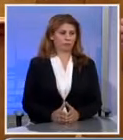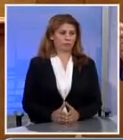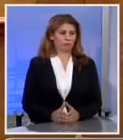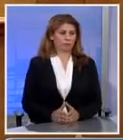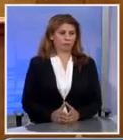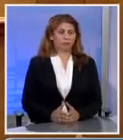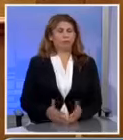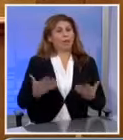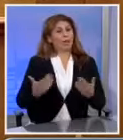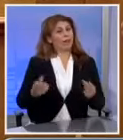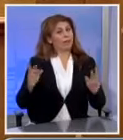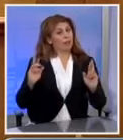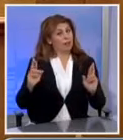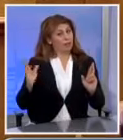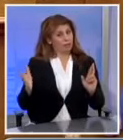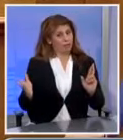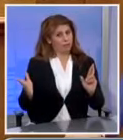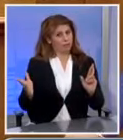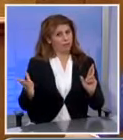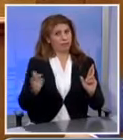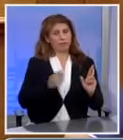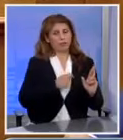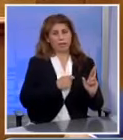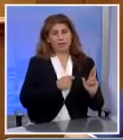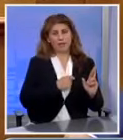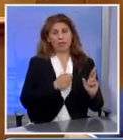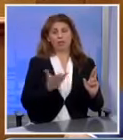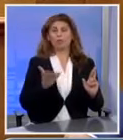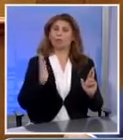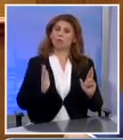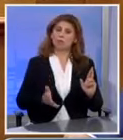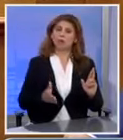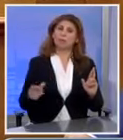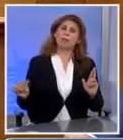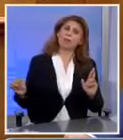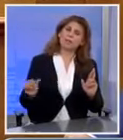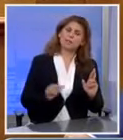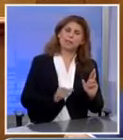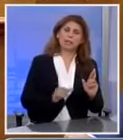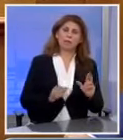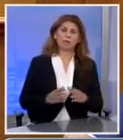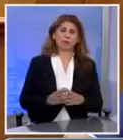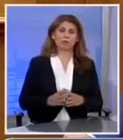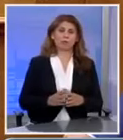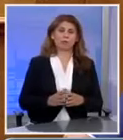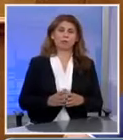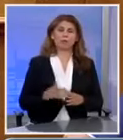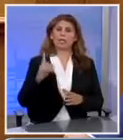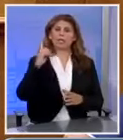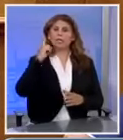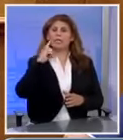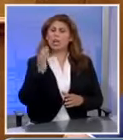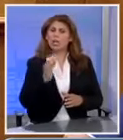Έχετε όμως την ελπίδα να θεωρείτε ότι μπορούμε να επιστρέψουμε σε μια